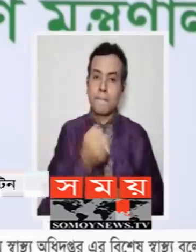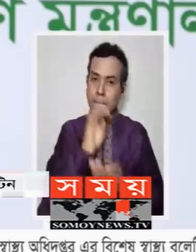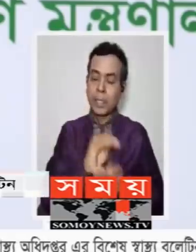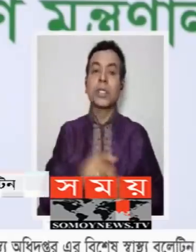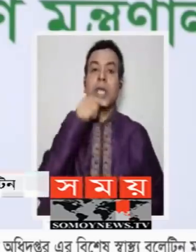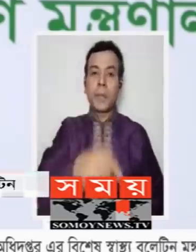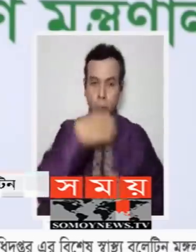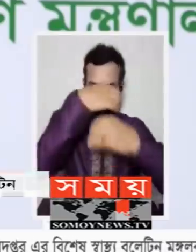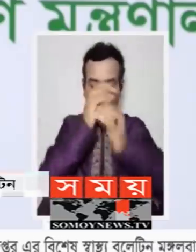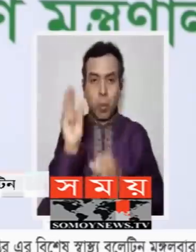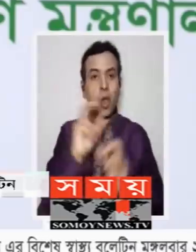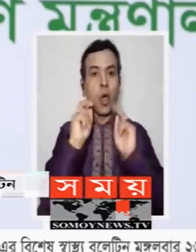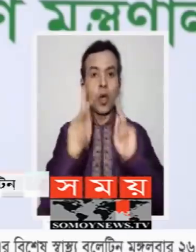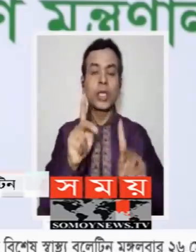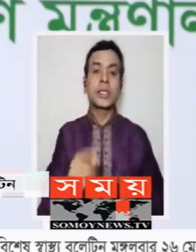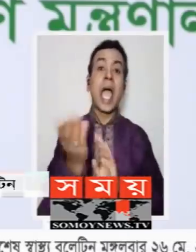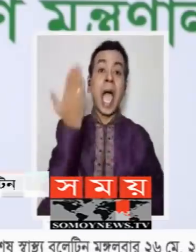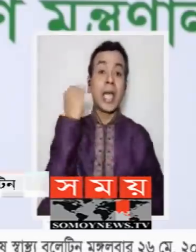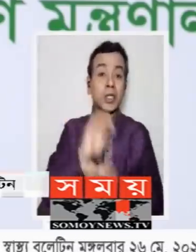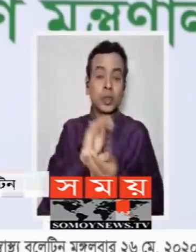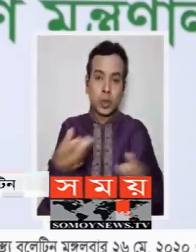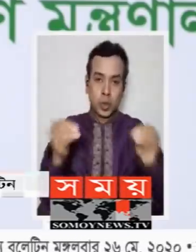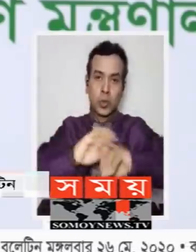ধরব। গত 24 ঘন্টায় নমুনা সংগৃহীত হয়েছে